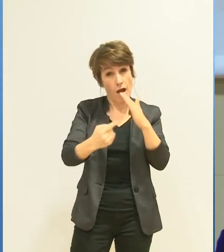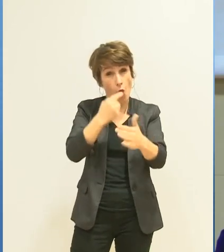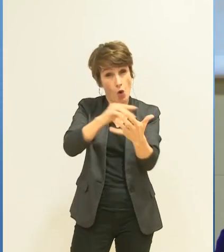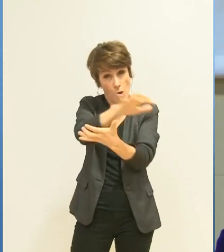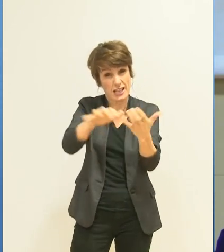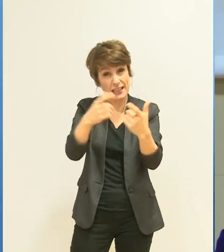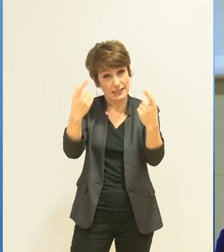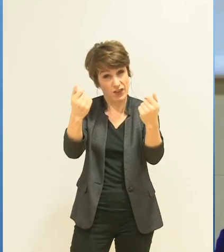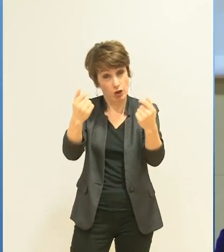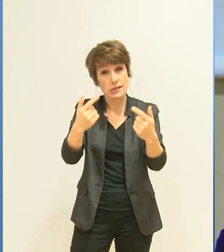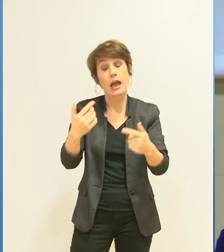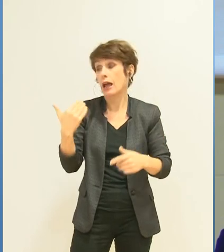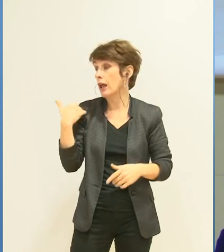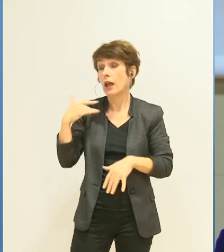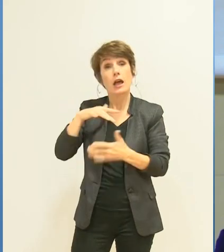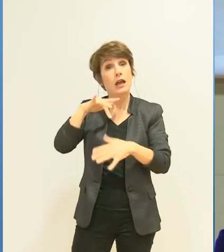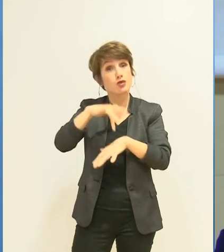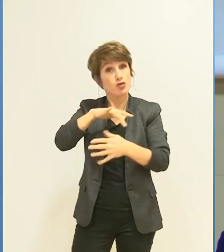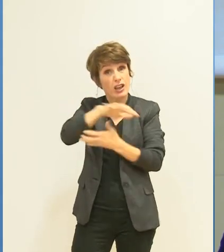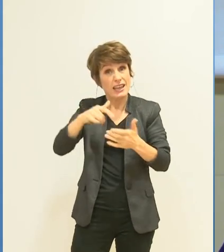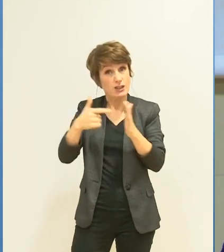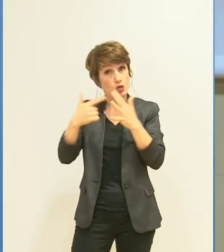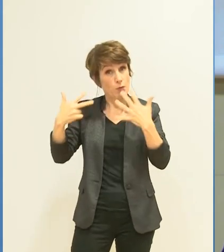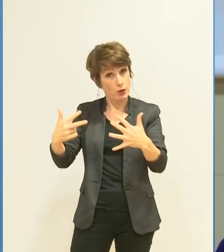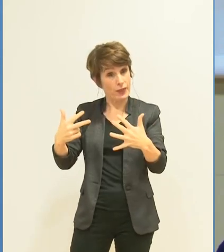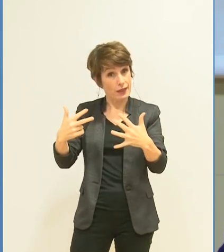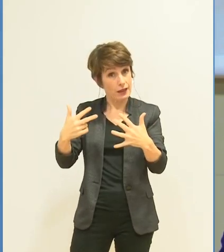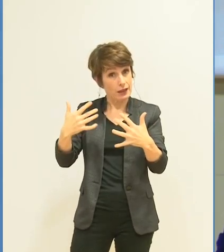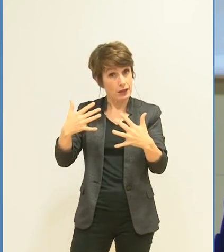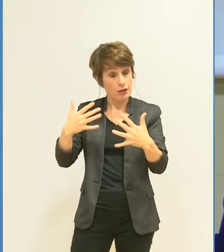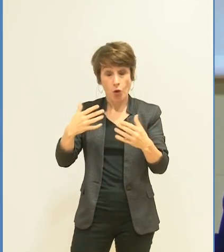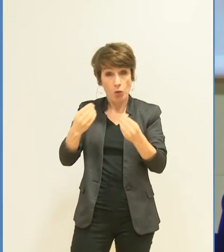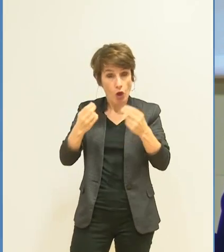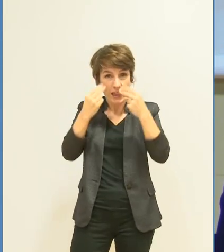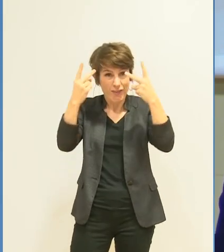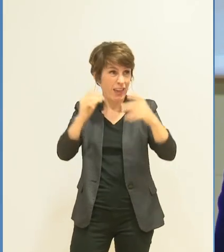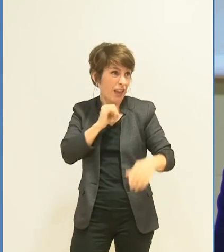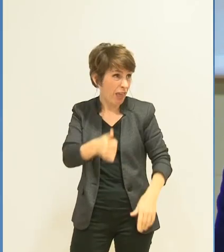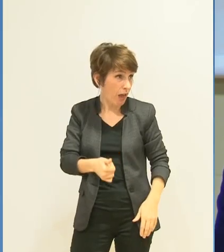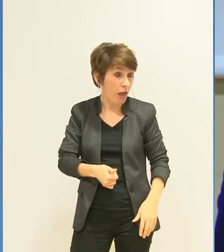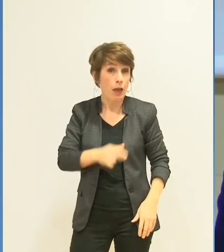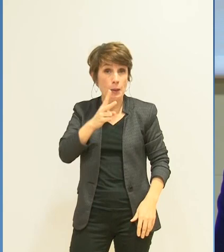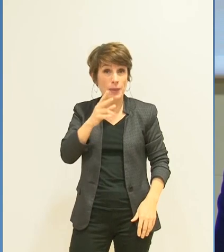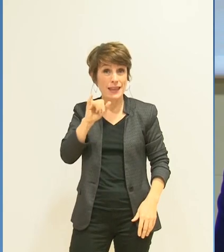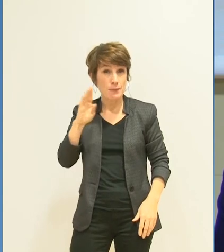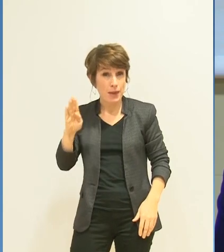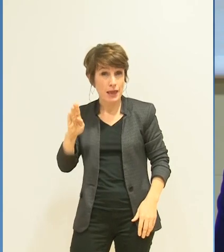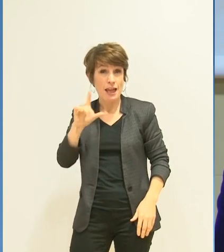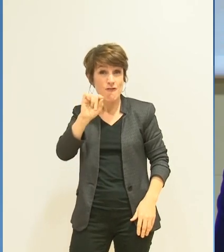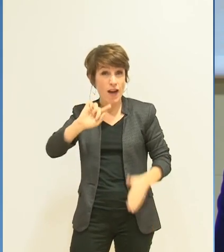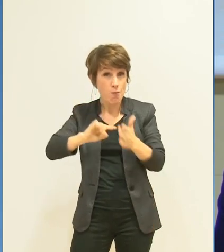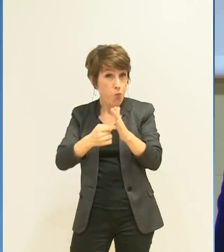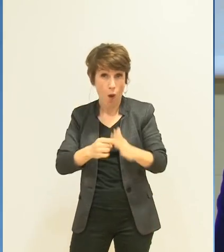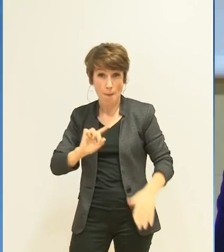le choc de 2008 n'a pas réveillé les consciences plus de 20 points de pib ont été dépensés